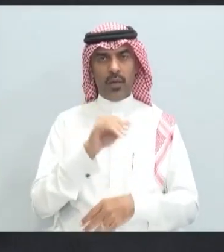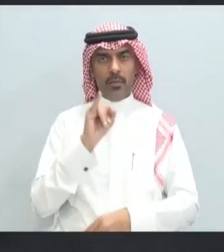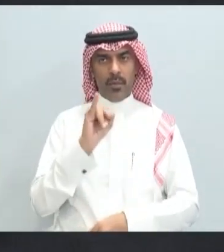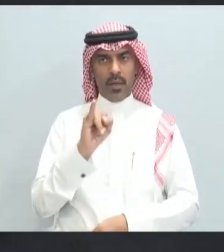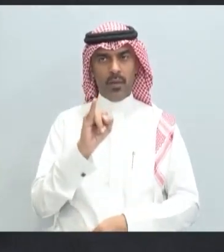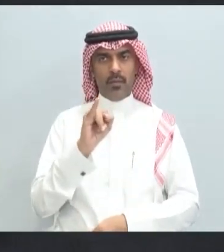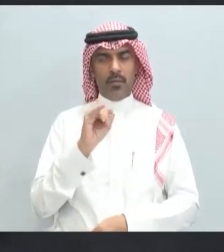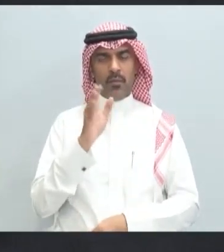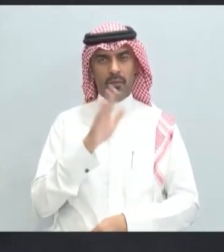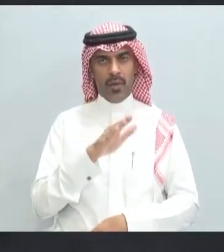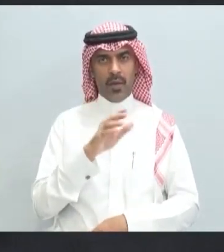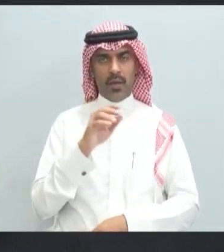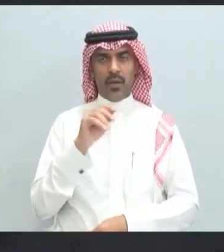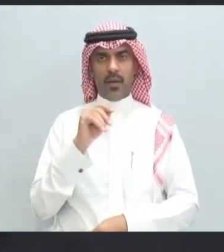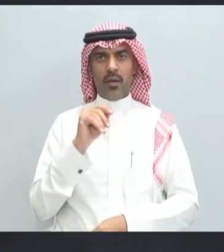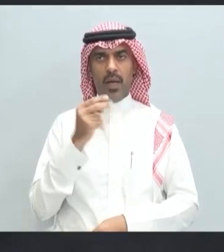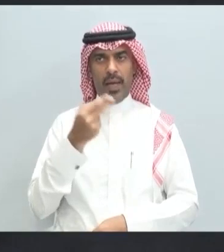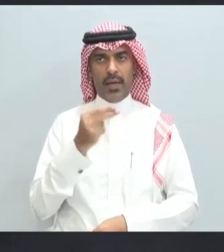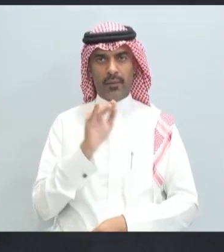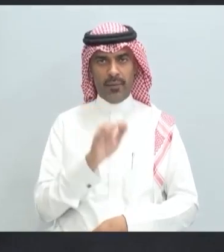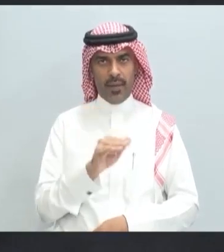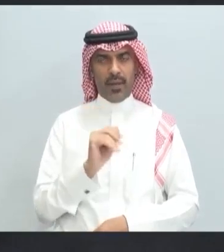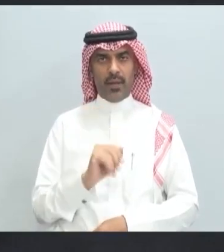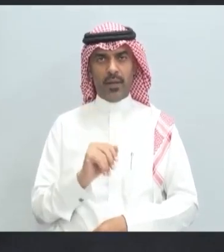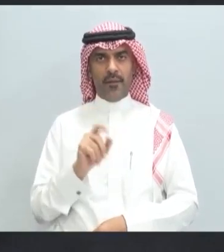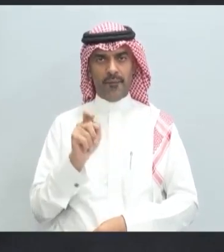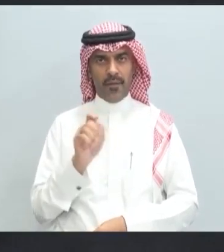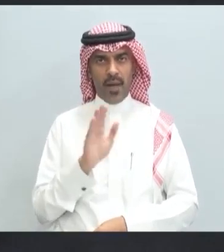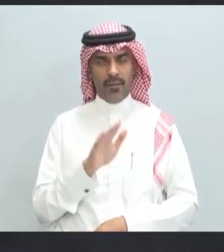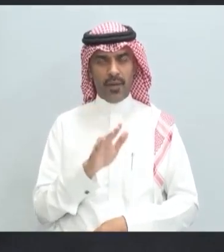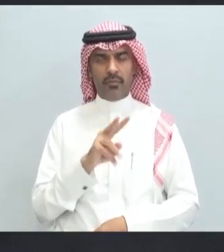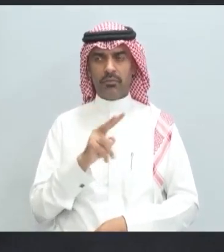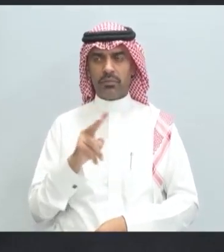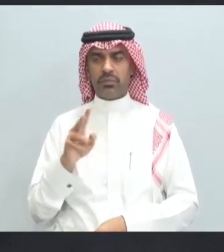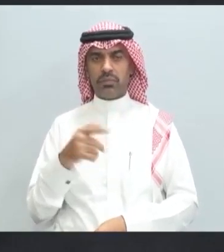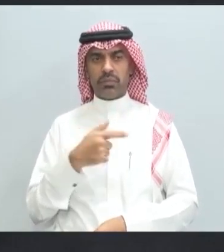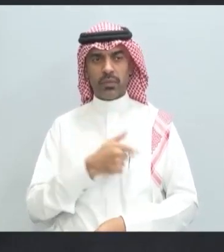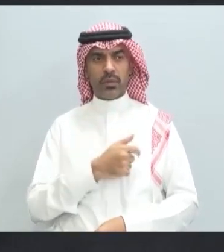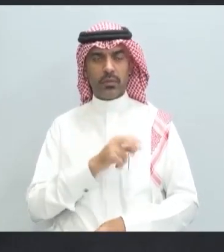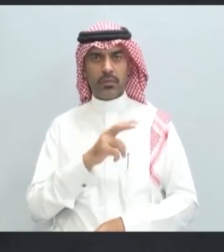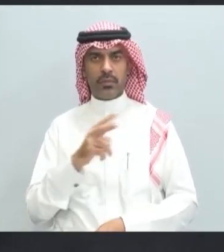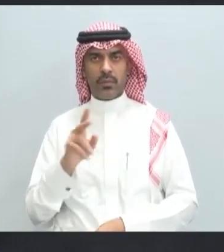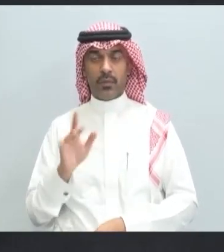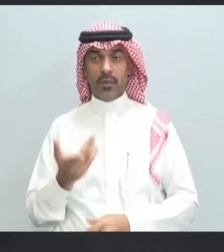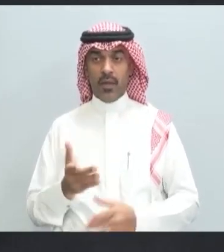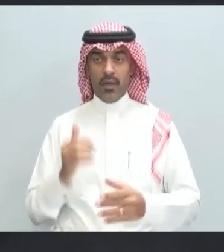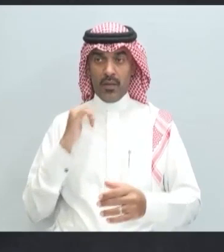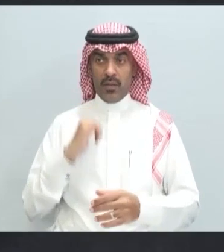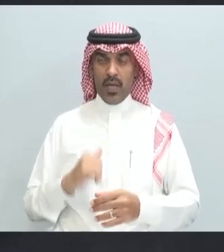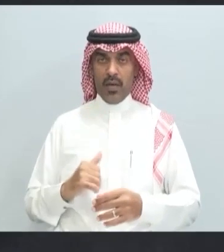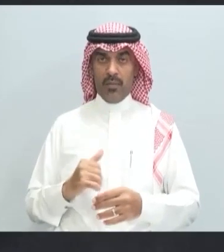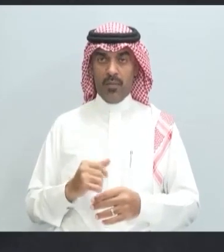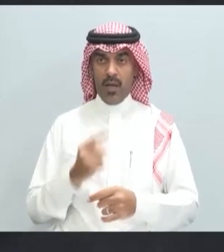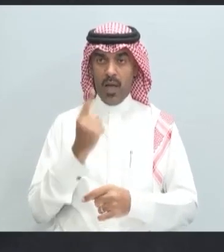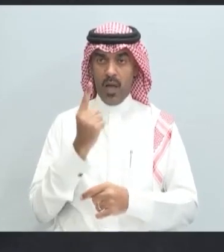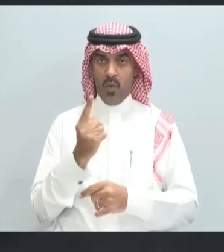ومهند وماجد يعني كل الاسماء موجوده فبالتالي وجود الطالب في الصف الاول الثانوي لا ينفي ان يكون